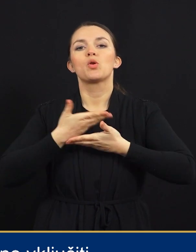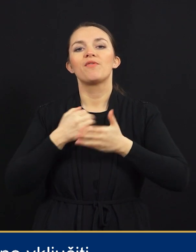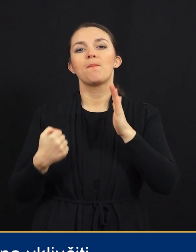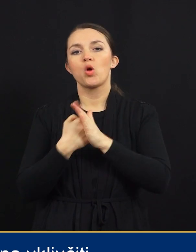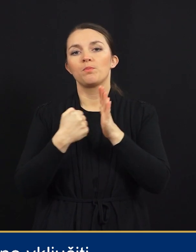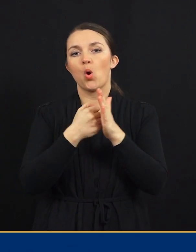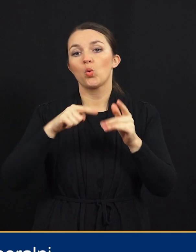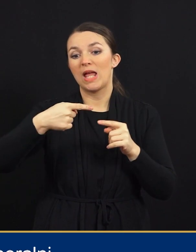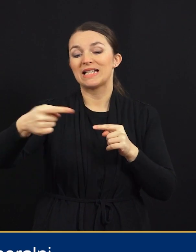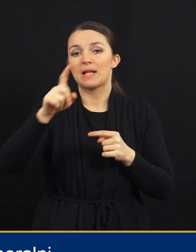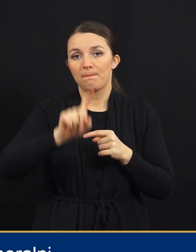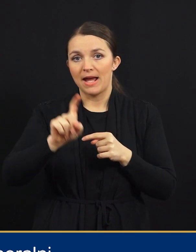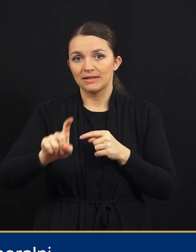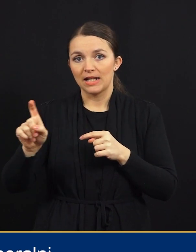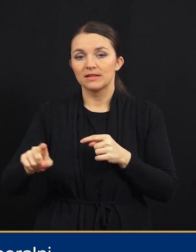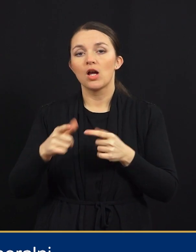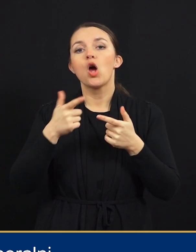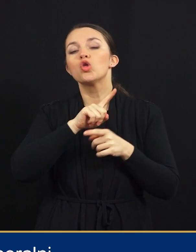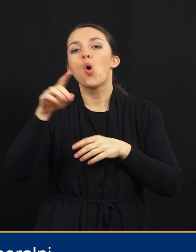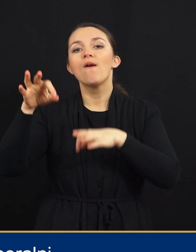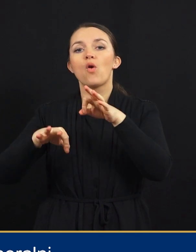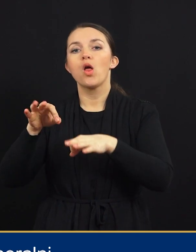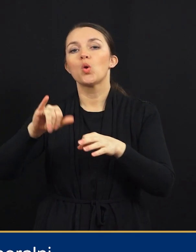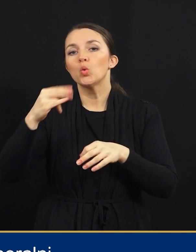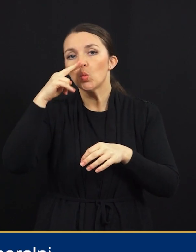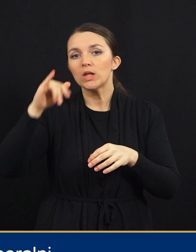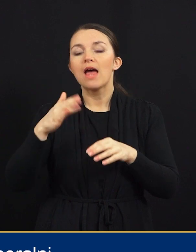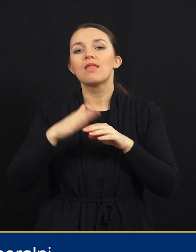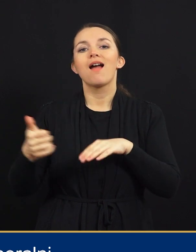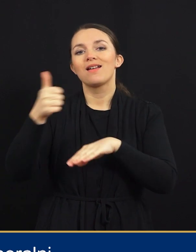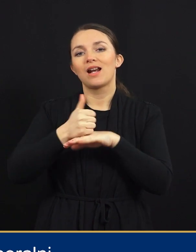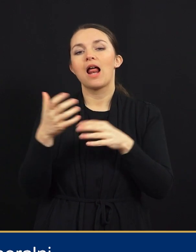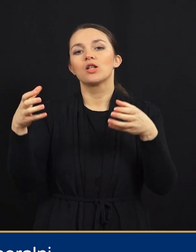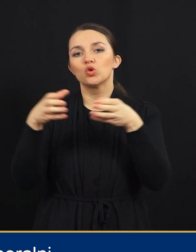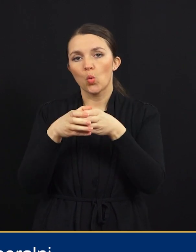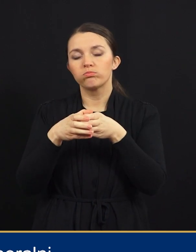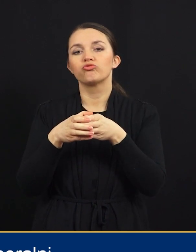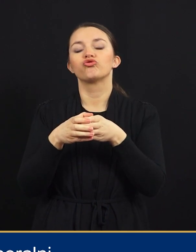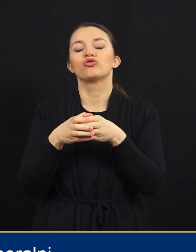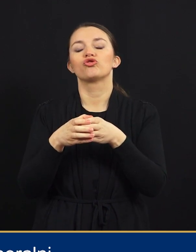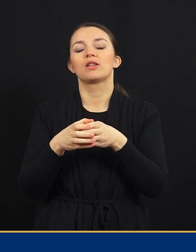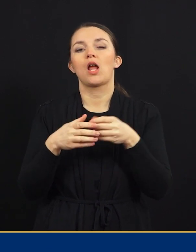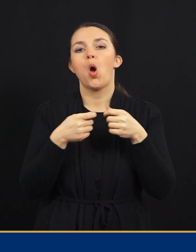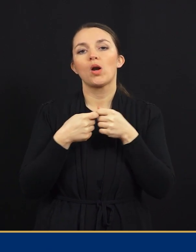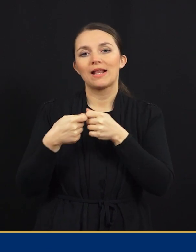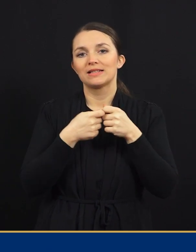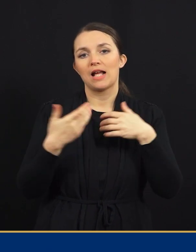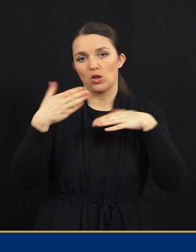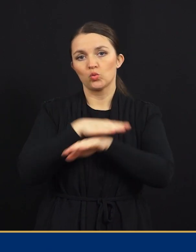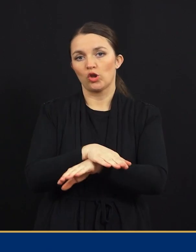podpor v naslednjih mesecih do volitev junija na Generalni skupščini Organizacije združenih narodov.